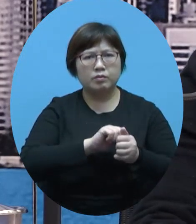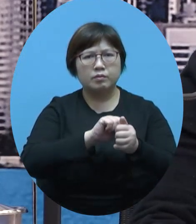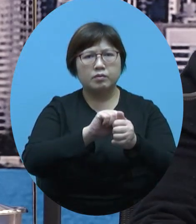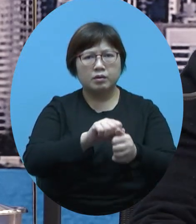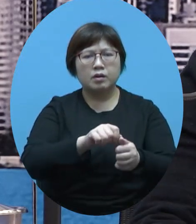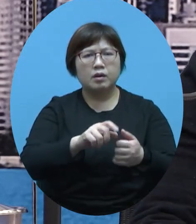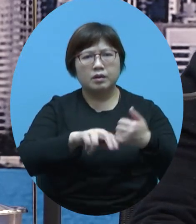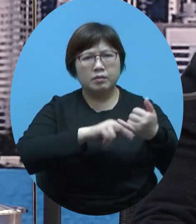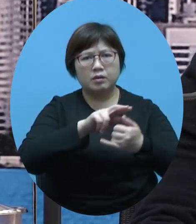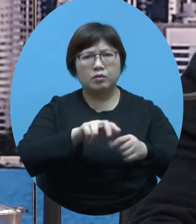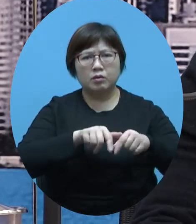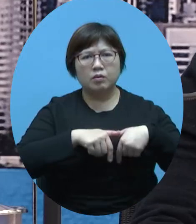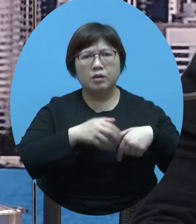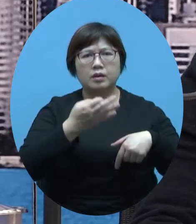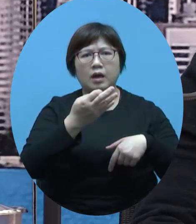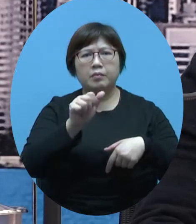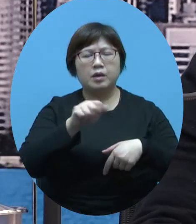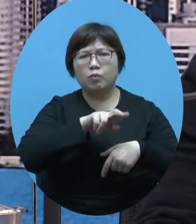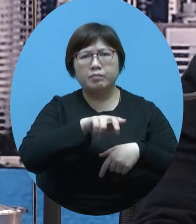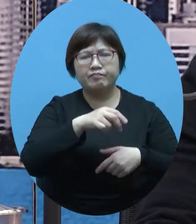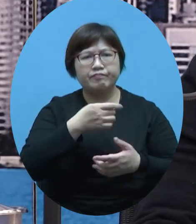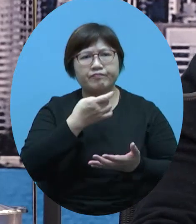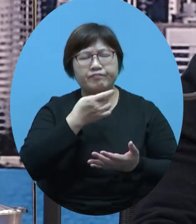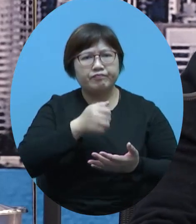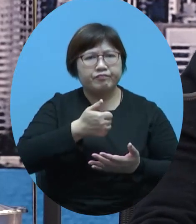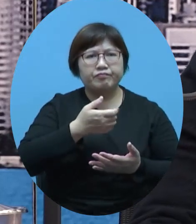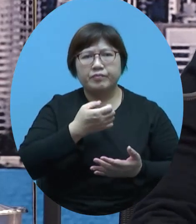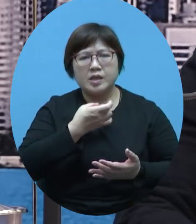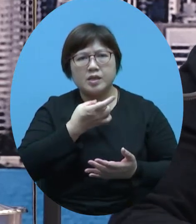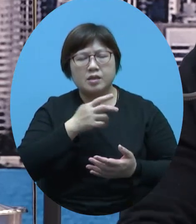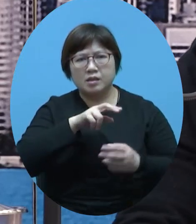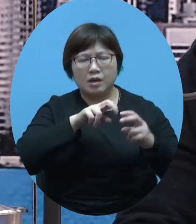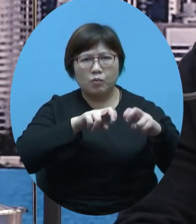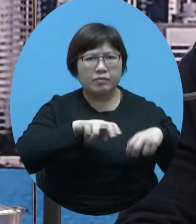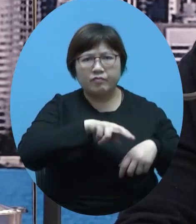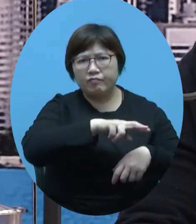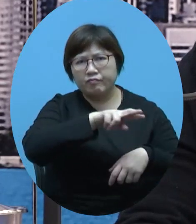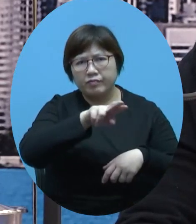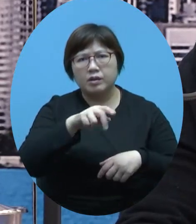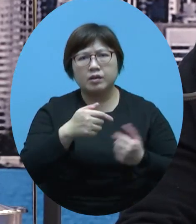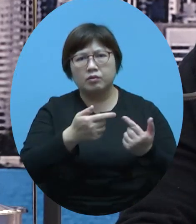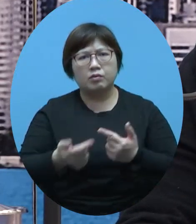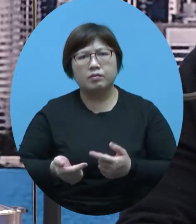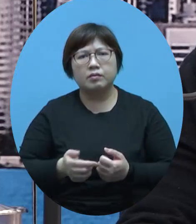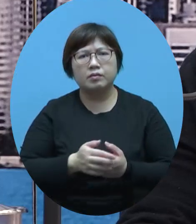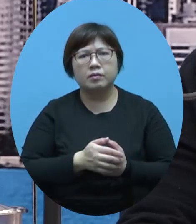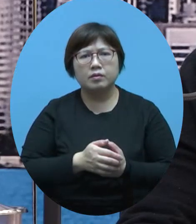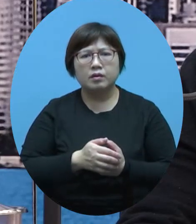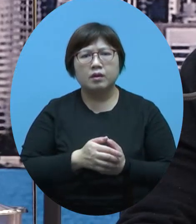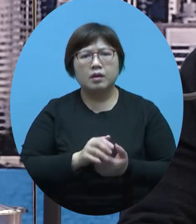於三 A 咧，我哋仲未揾得到嘅嚇，咁我哋都喺度揾緊咯嚇。 去咗邊間醫院？